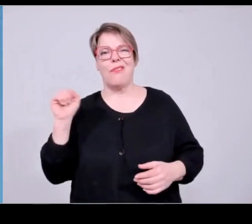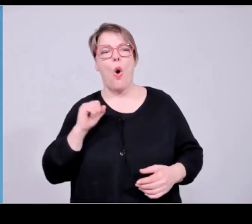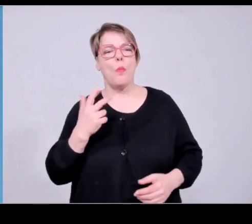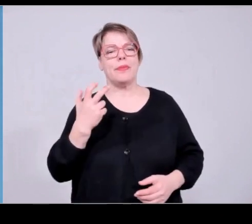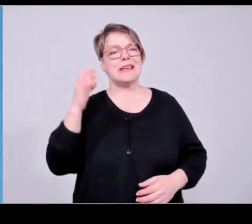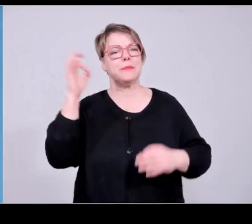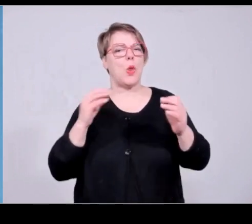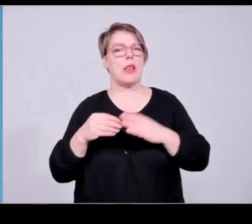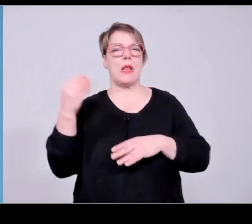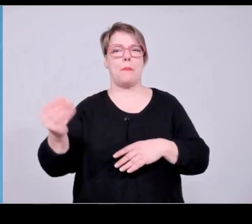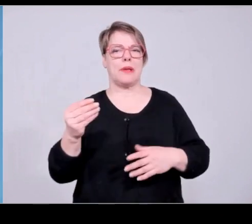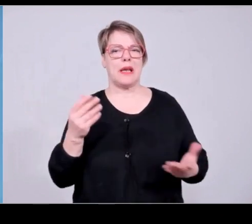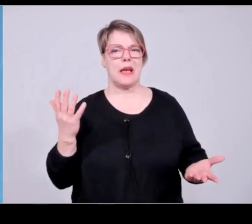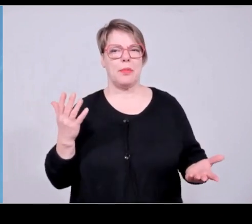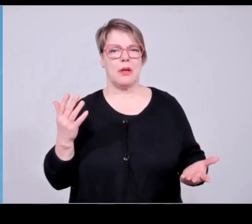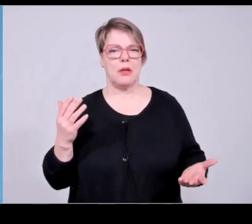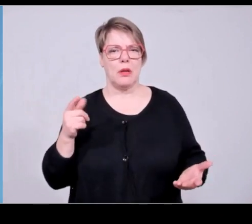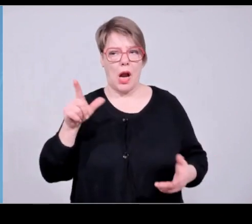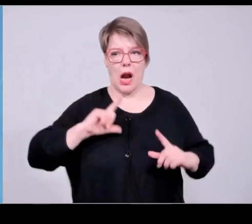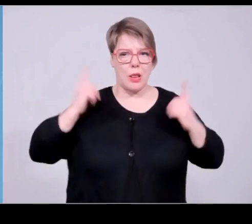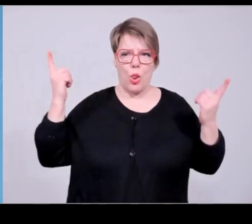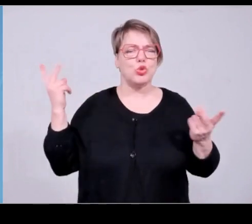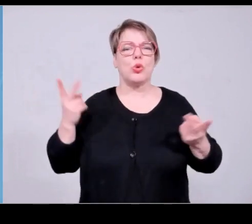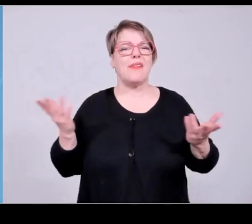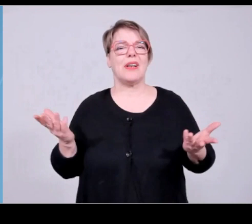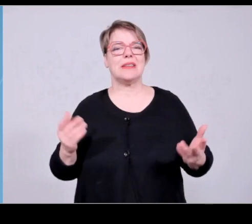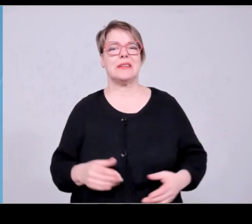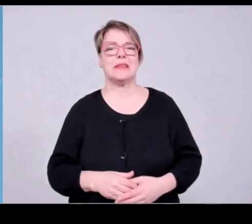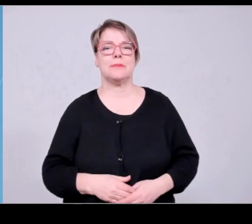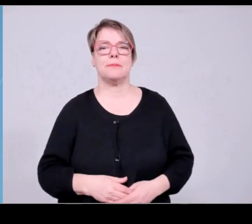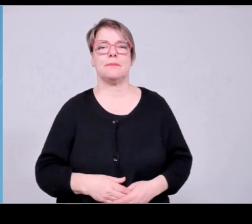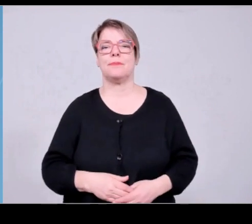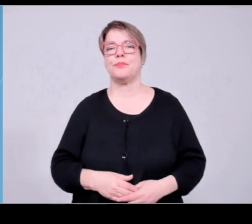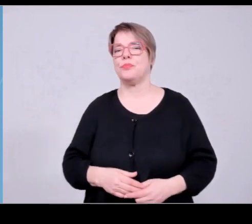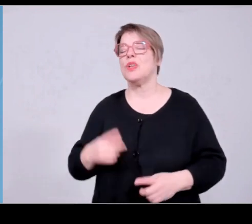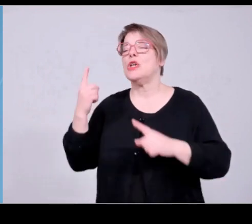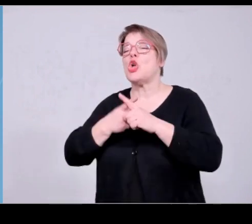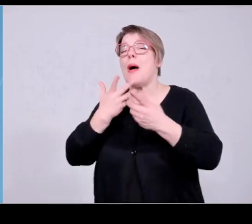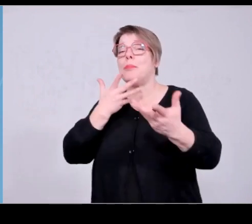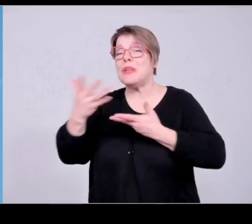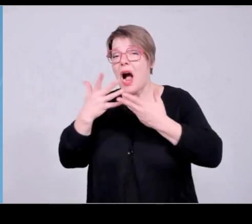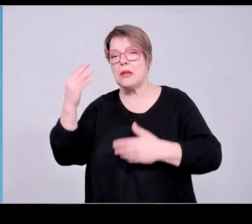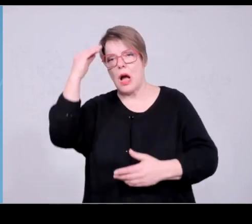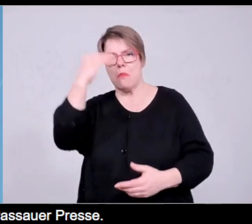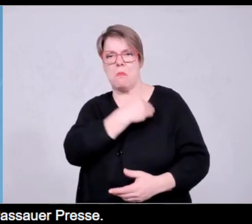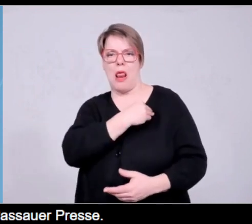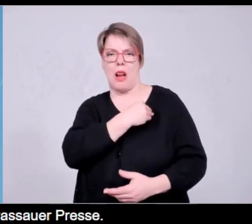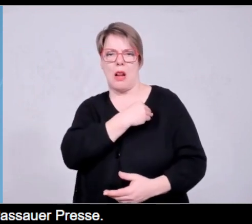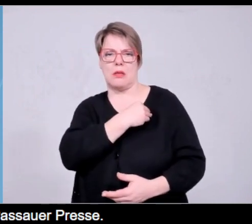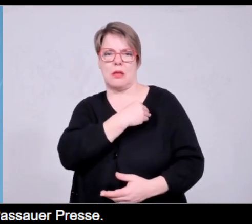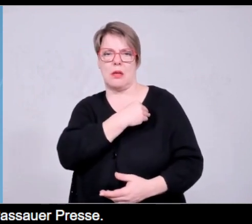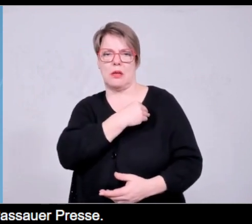und es hat ja jetzt auch keinen Sinn, mit dem Steuerberater, der ohnehin jetzt total belastet ist, mit all diesen